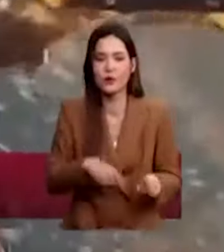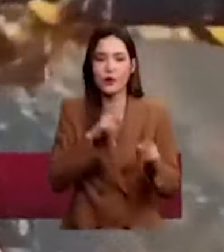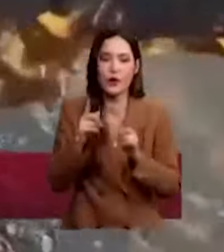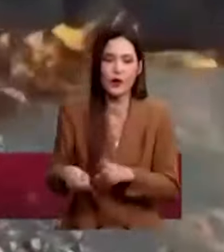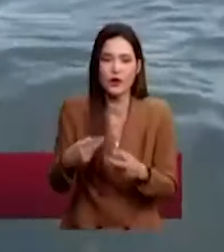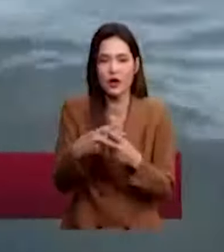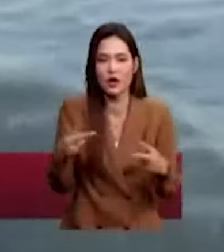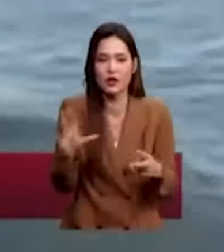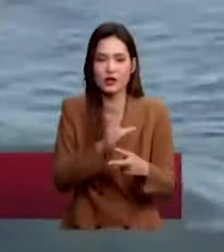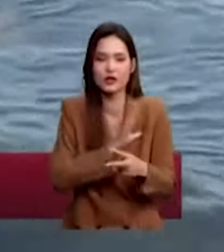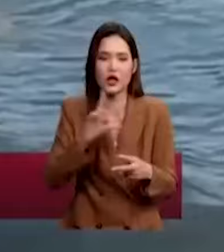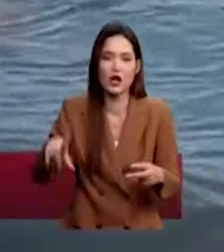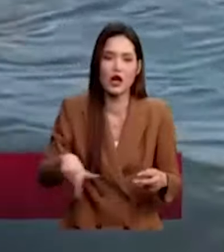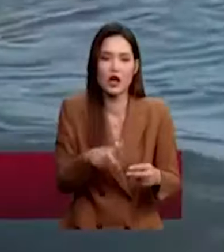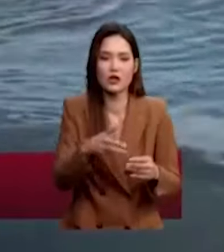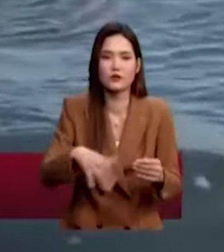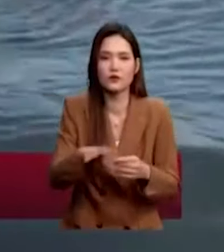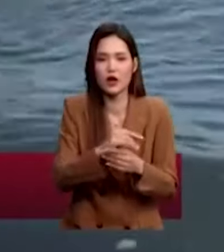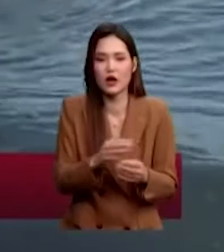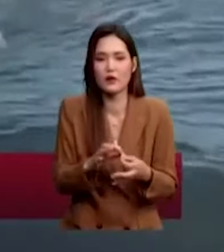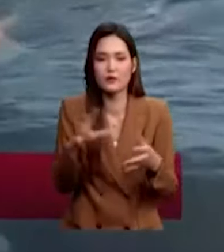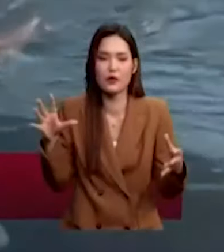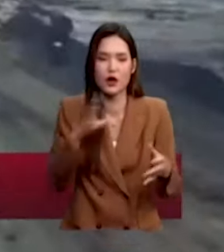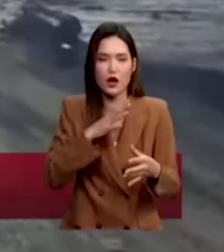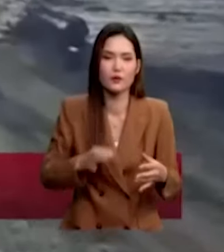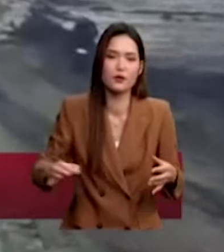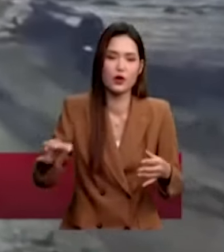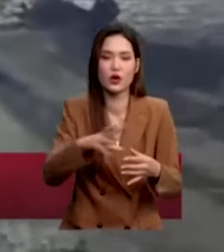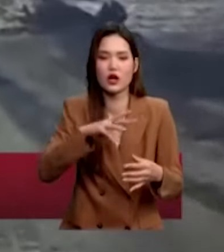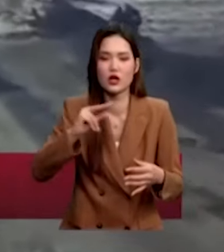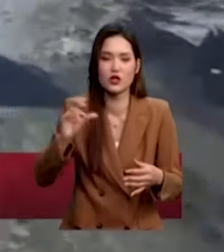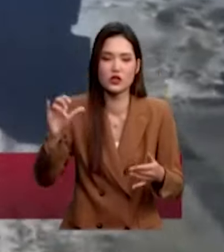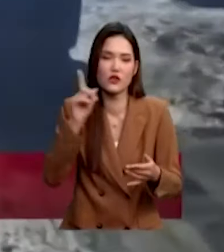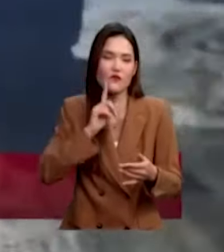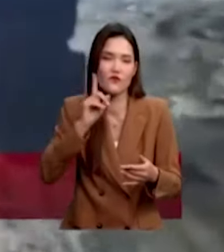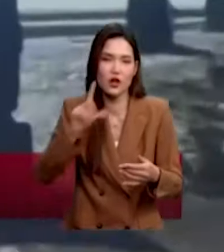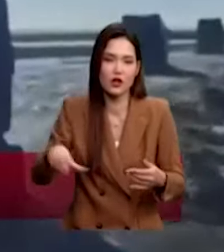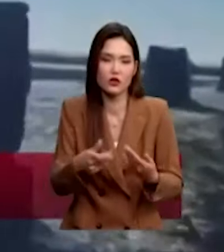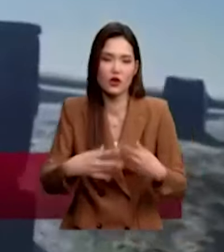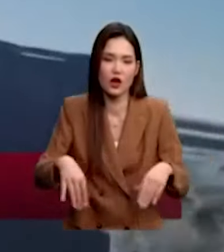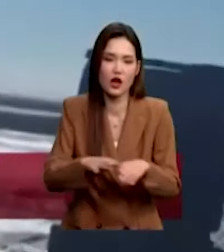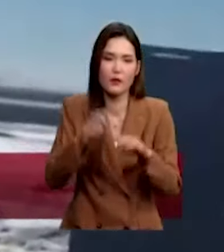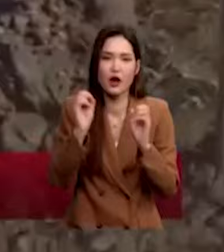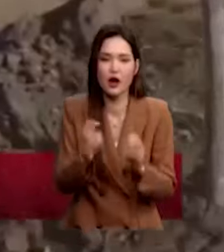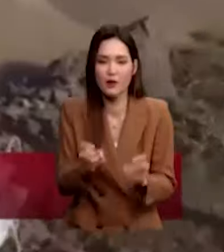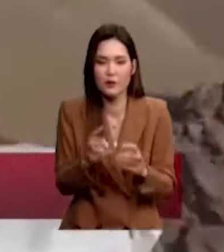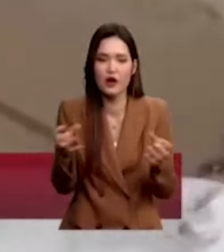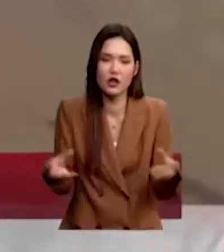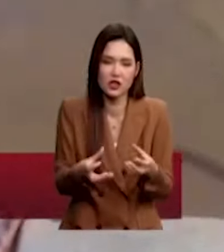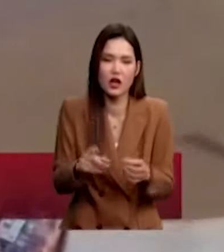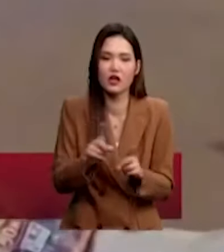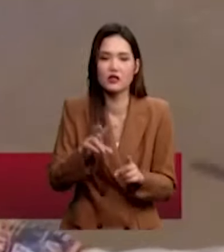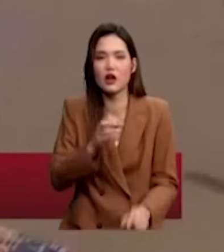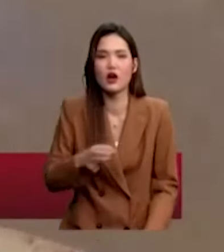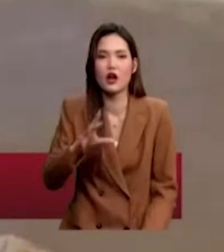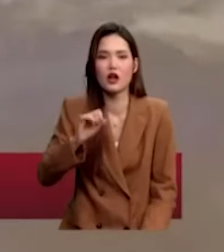на равнину. Дорога Карасу-Акмектеп областного значения временно закрыта. Опасность половодья сохраняется и в районе Алтай,